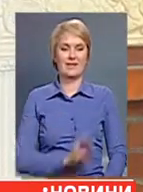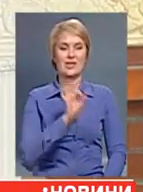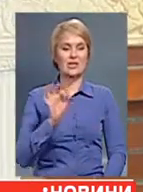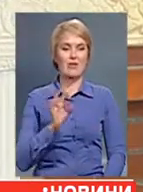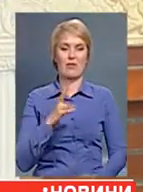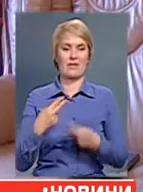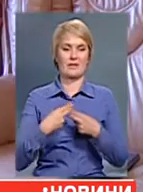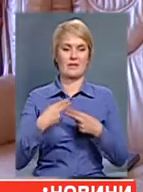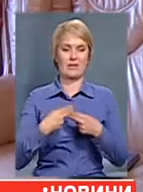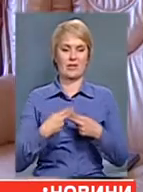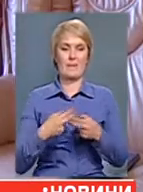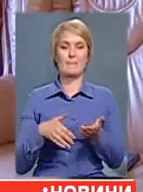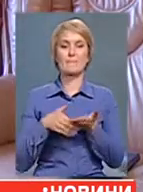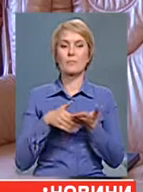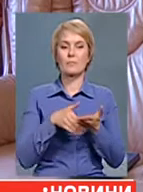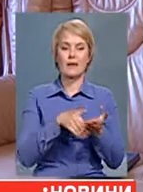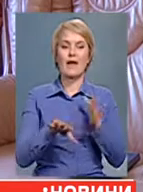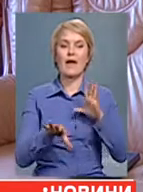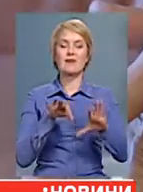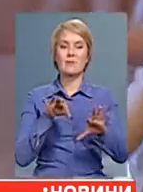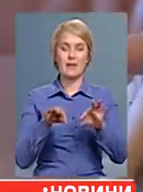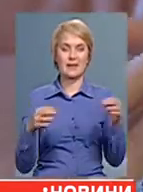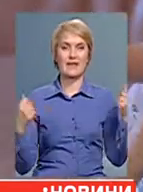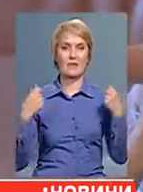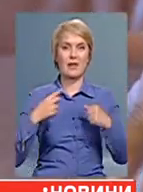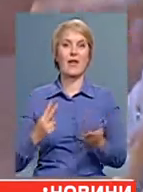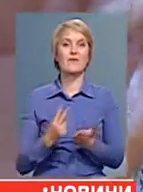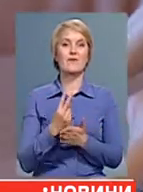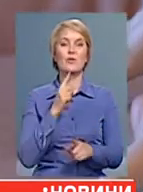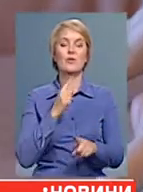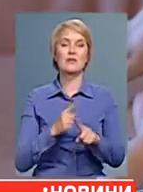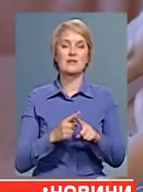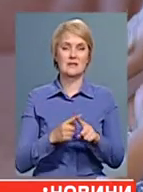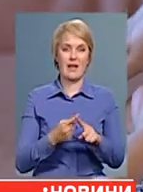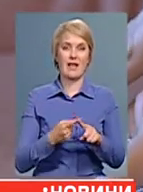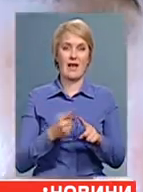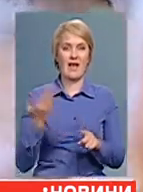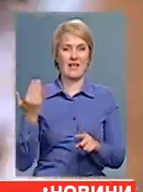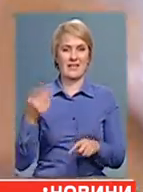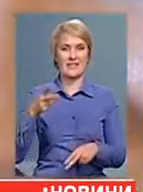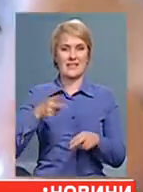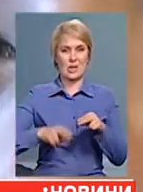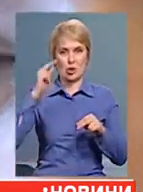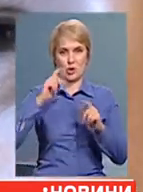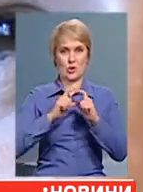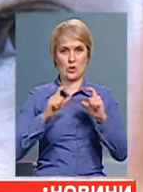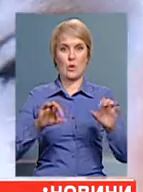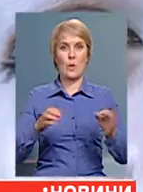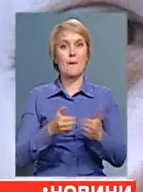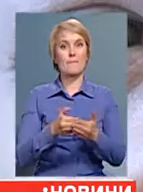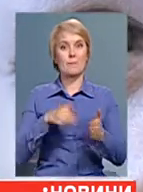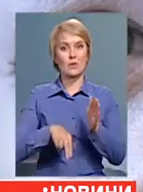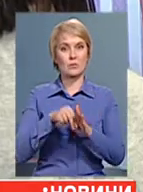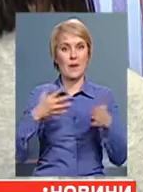Нічого мені не заважало. Допомагала вибирати вбрання двоюрідна сестра, яка й сама кілька років тому закінчила школу. Розповідає, перш ніж купити